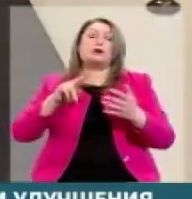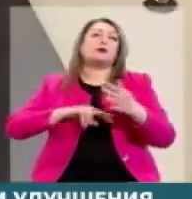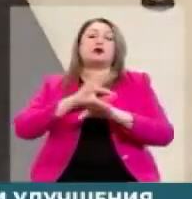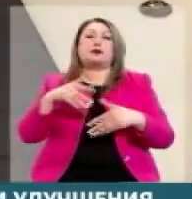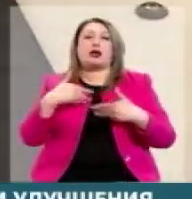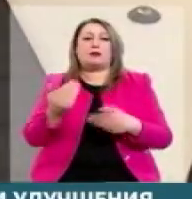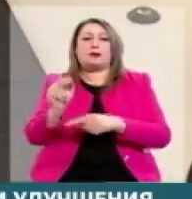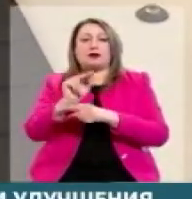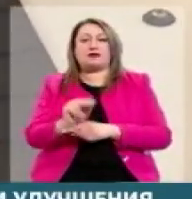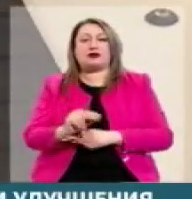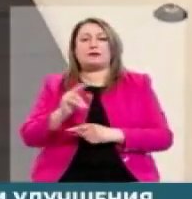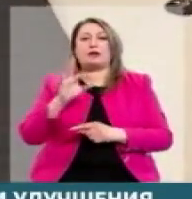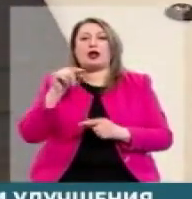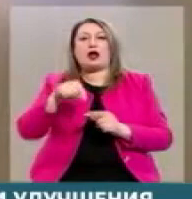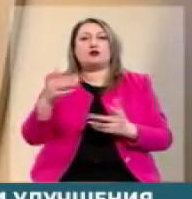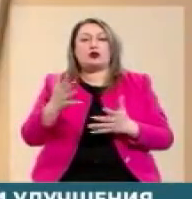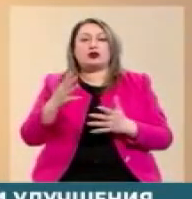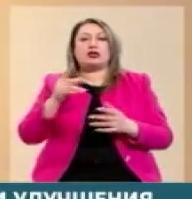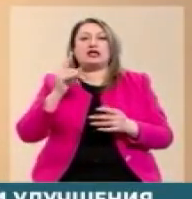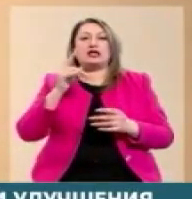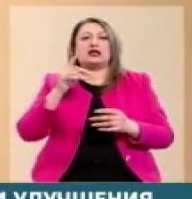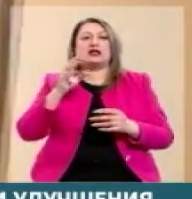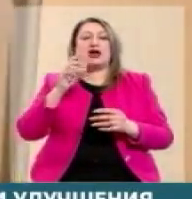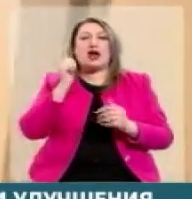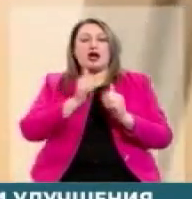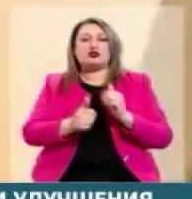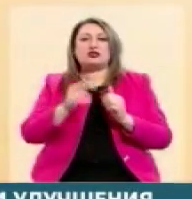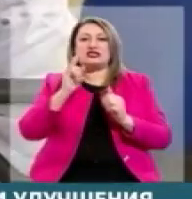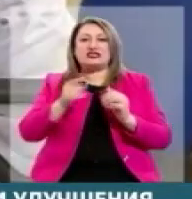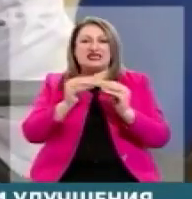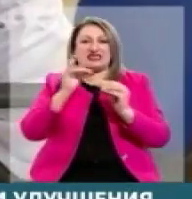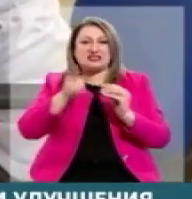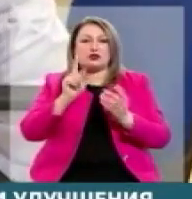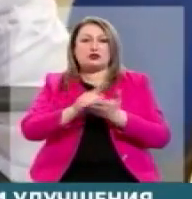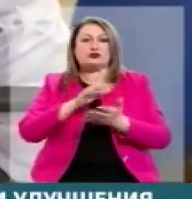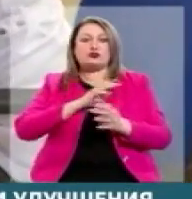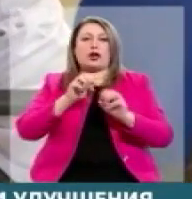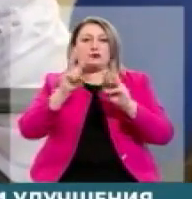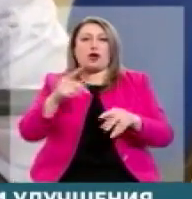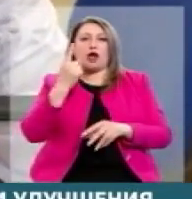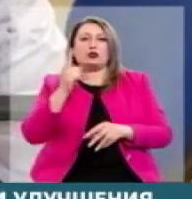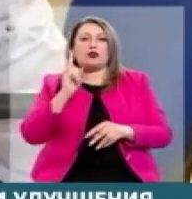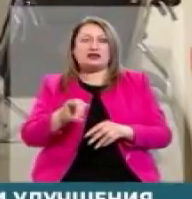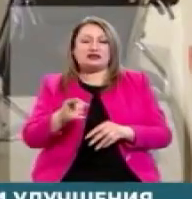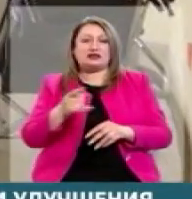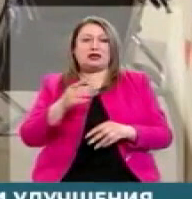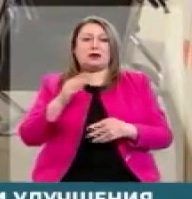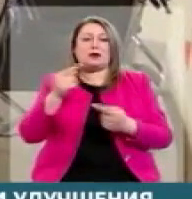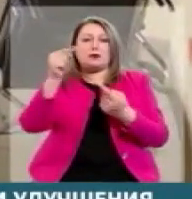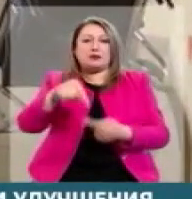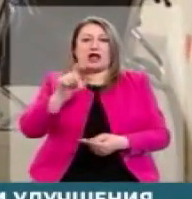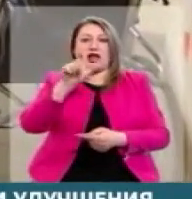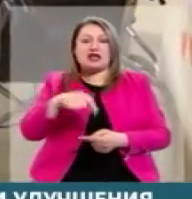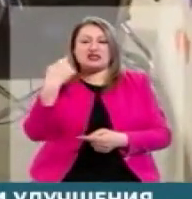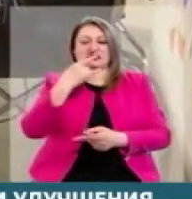Законопроектом предлагается поправка, в рамках которой таксопарки на каждые 10 такси должны будут обеспечивать одно такси, приспособленное для